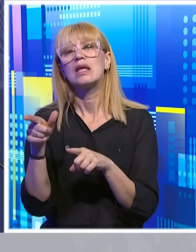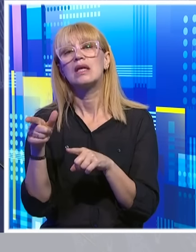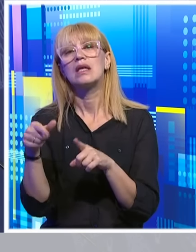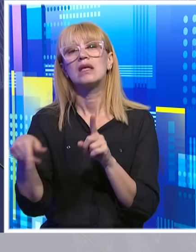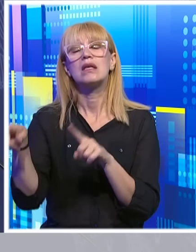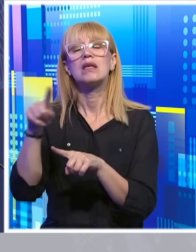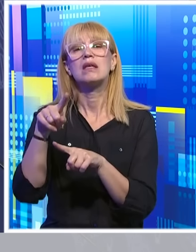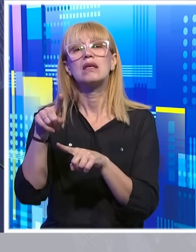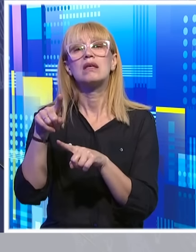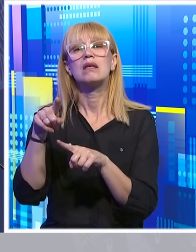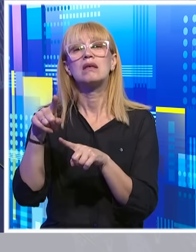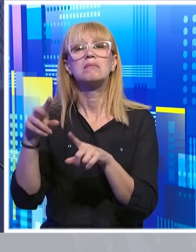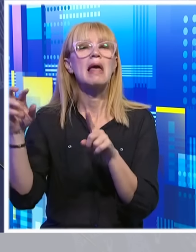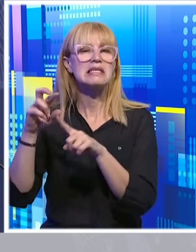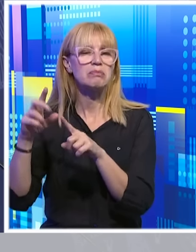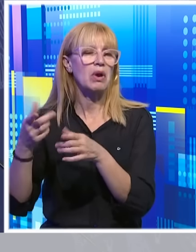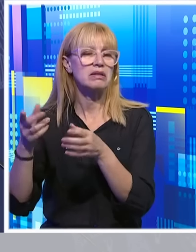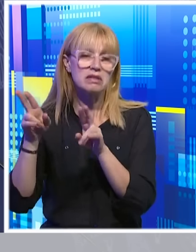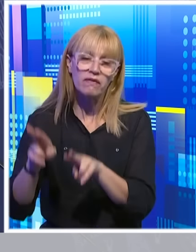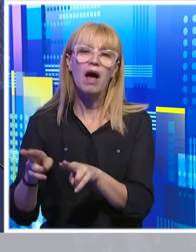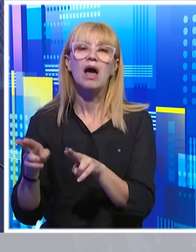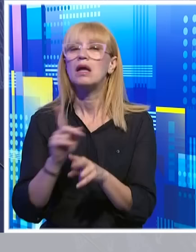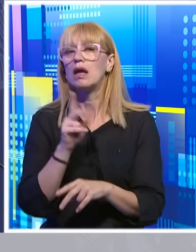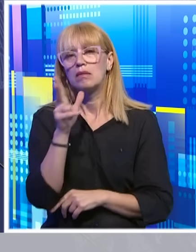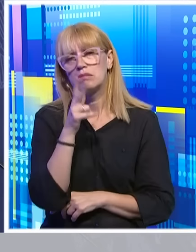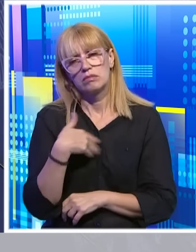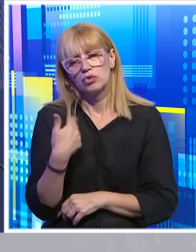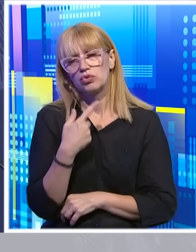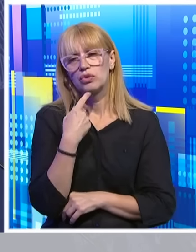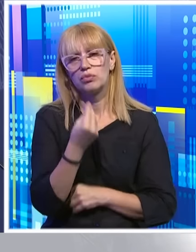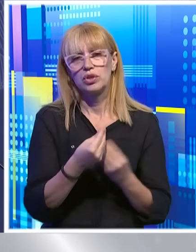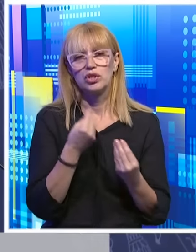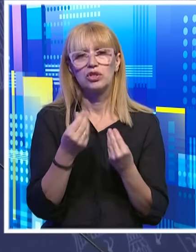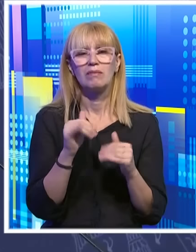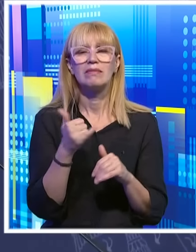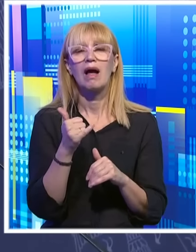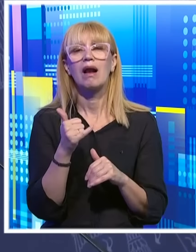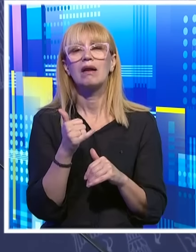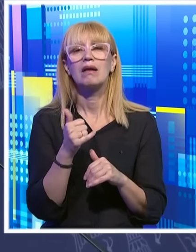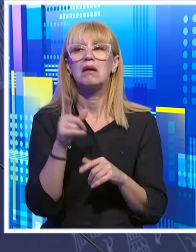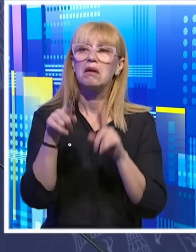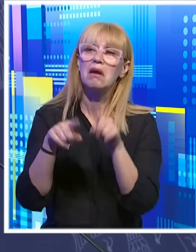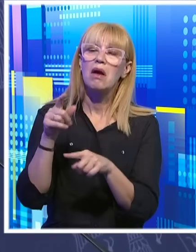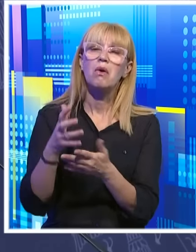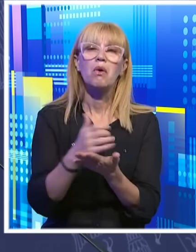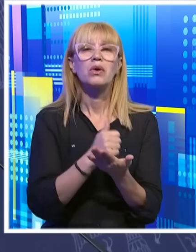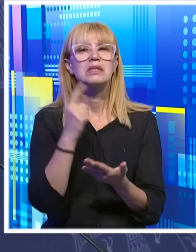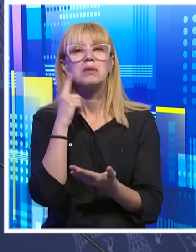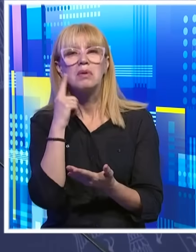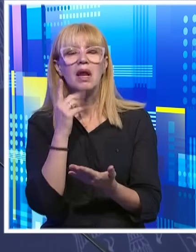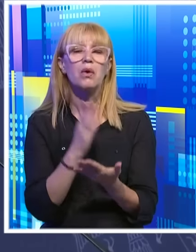ali stvarnih eksperata. I ne želim da govorim o tome da li neko svaku priliku koristi da